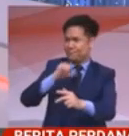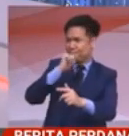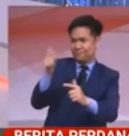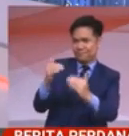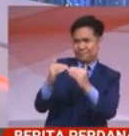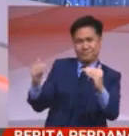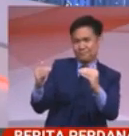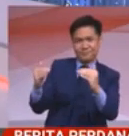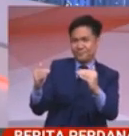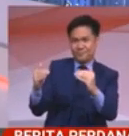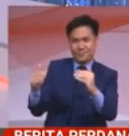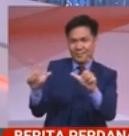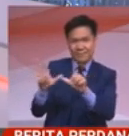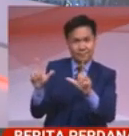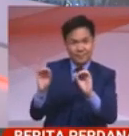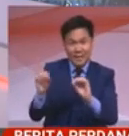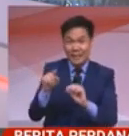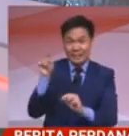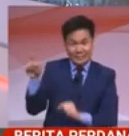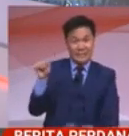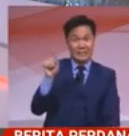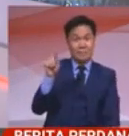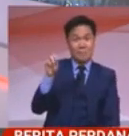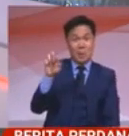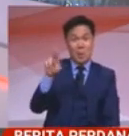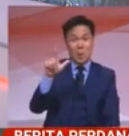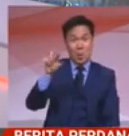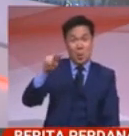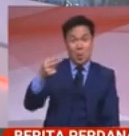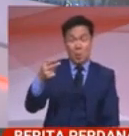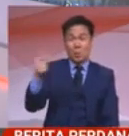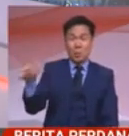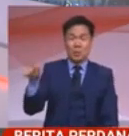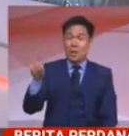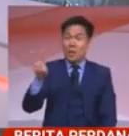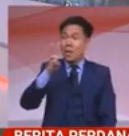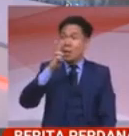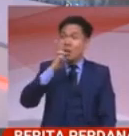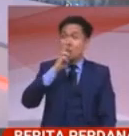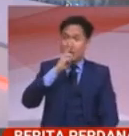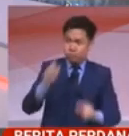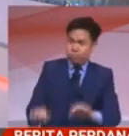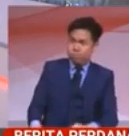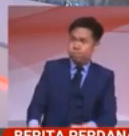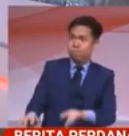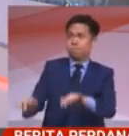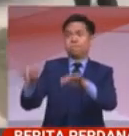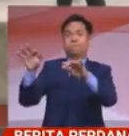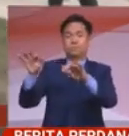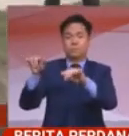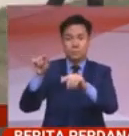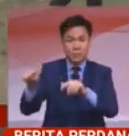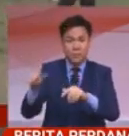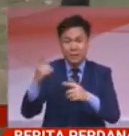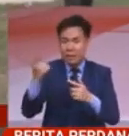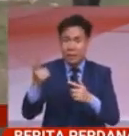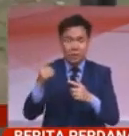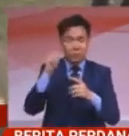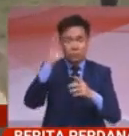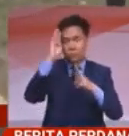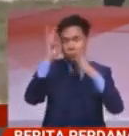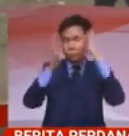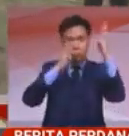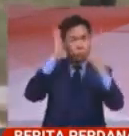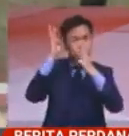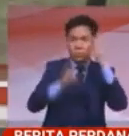Itu antara punca Taman Mentakap Indah di Temerloh, Pahang dilanda banjir kilat semalam. Kejadian itu menimbulkan kebimbangan